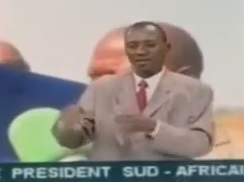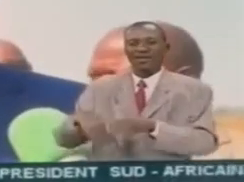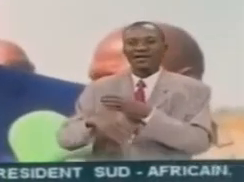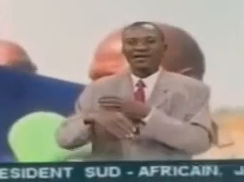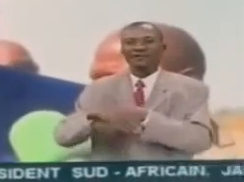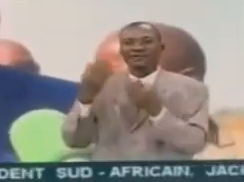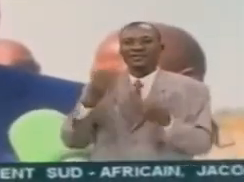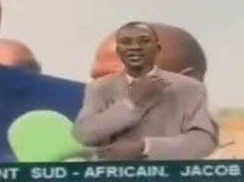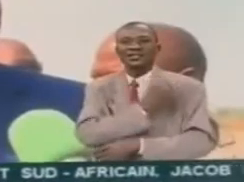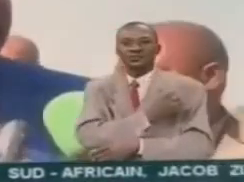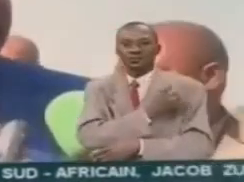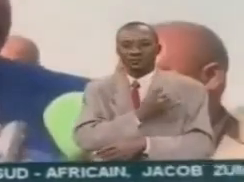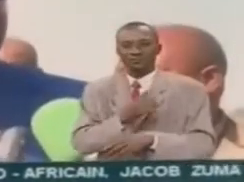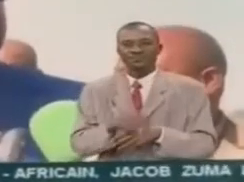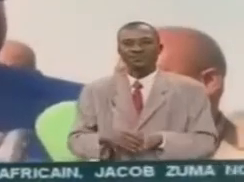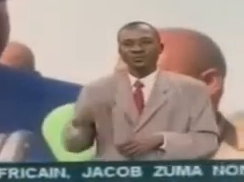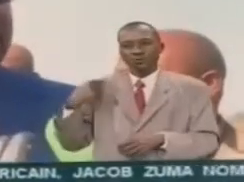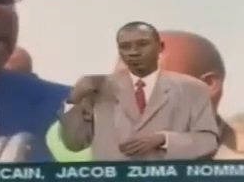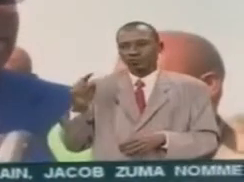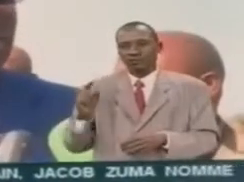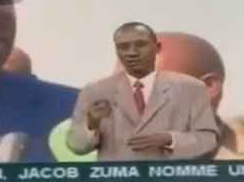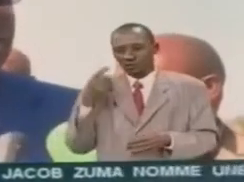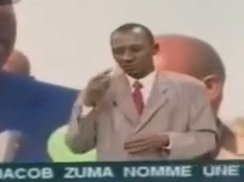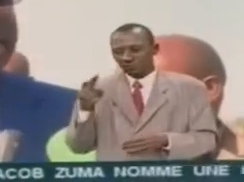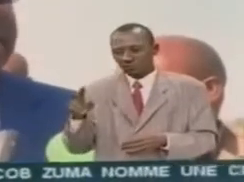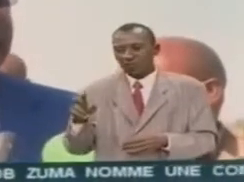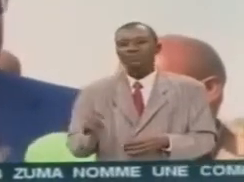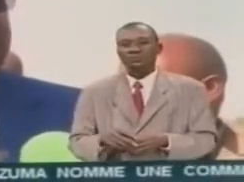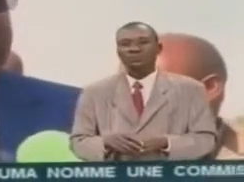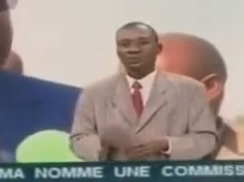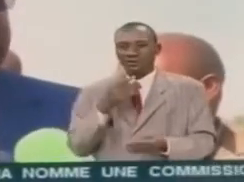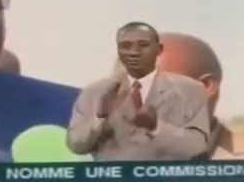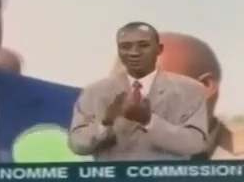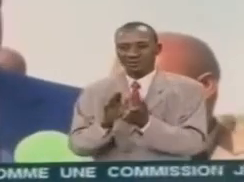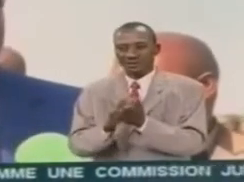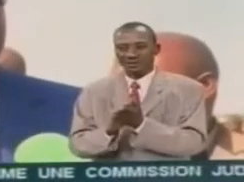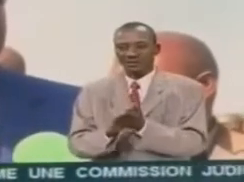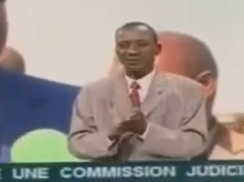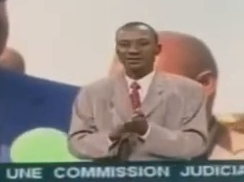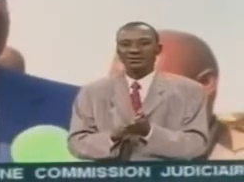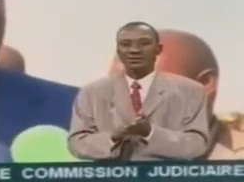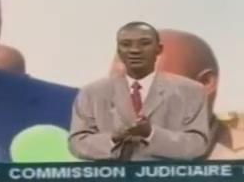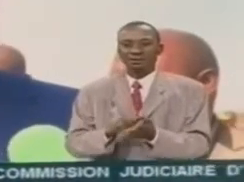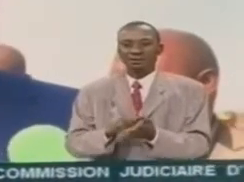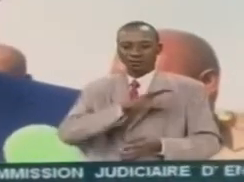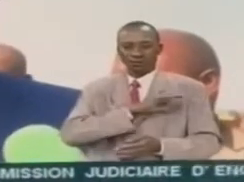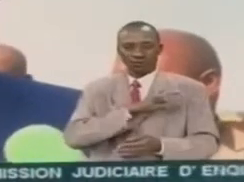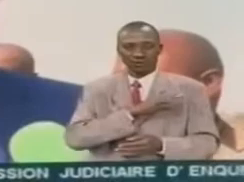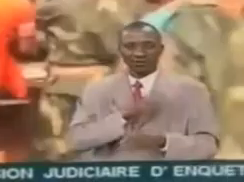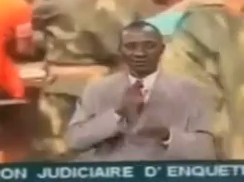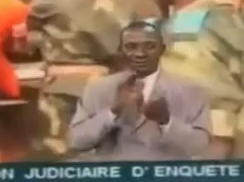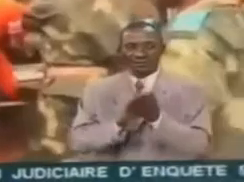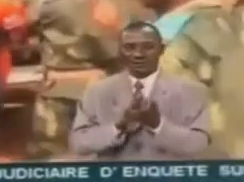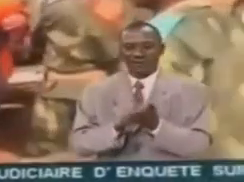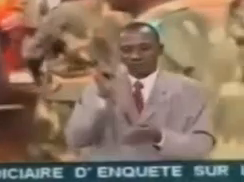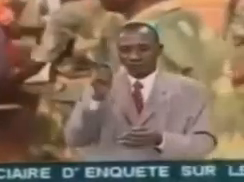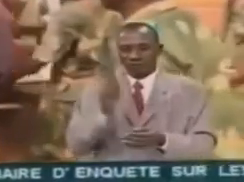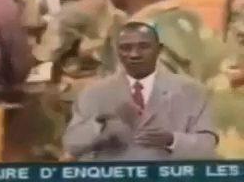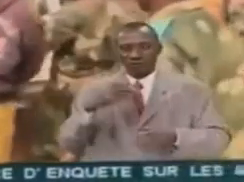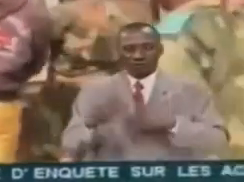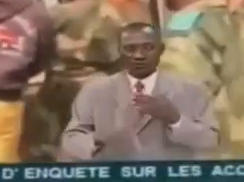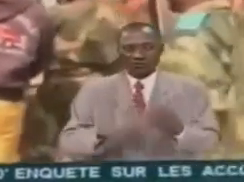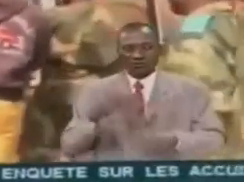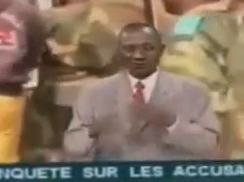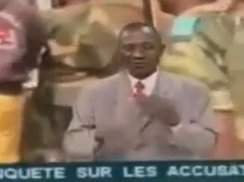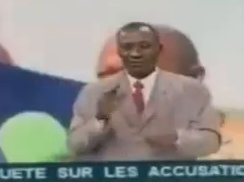marocaine déployés en Centrafrique. Et ils sont ici à Essibo en transit pour Kinshasa où ils doivent être jugés par la haute cour